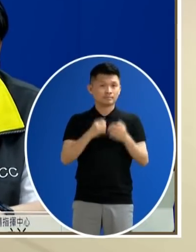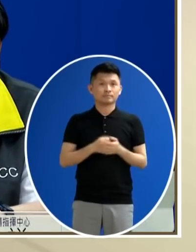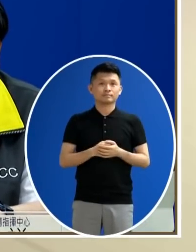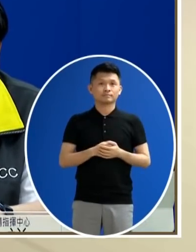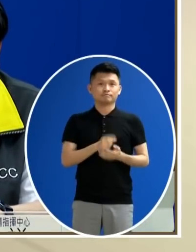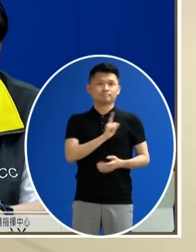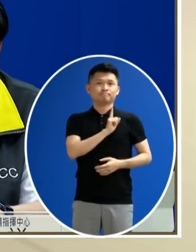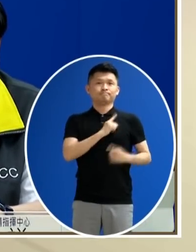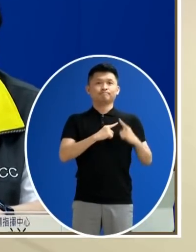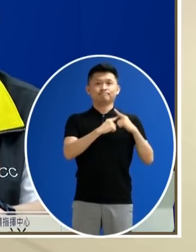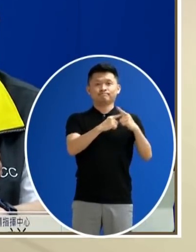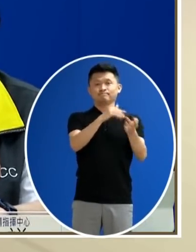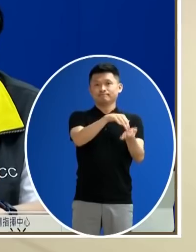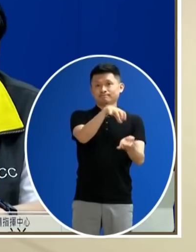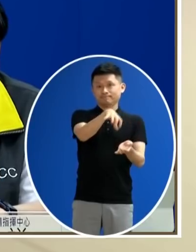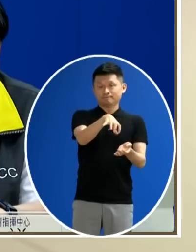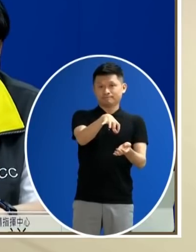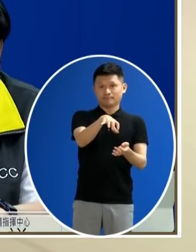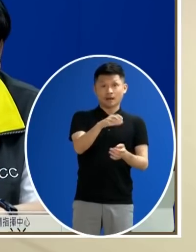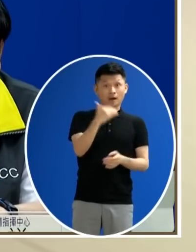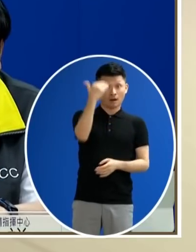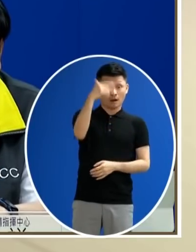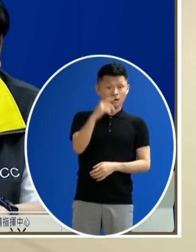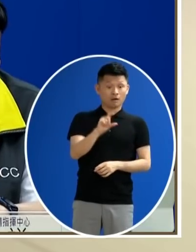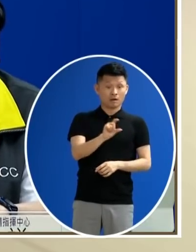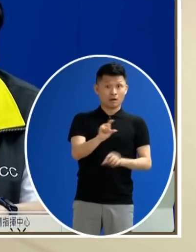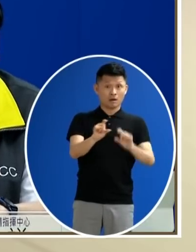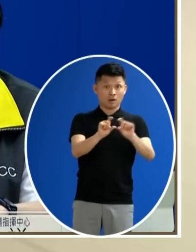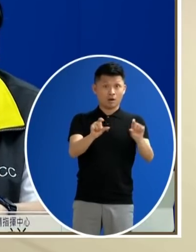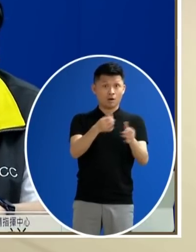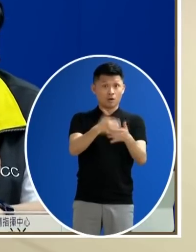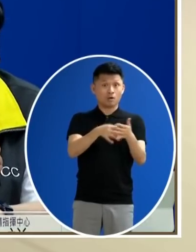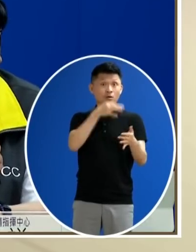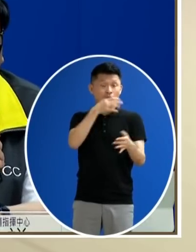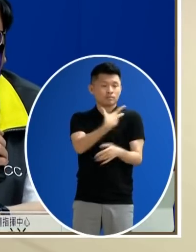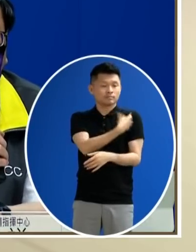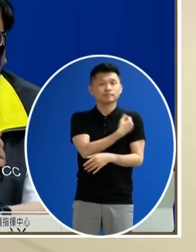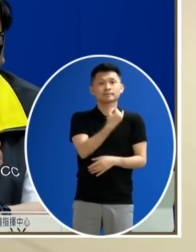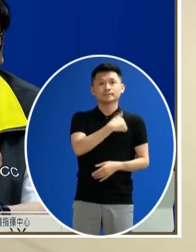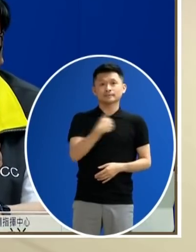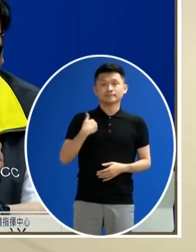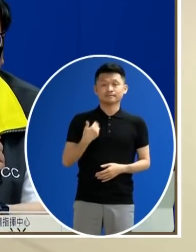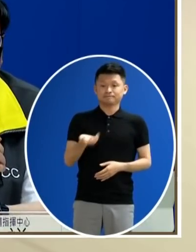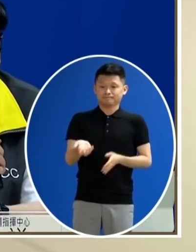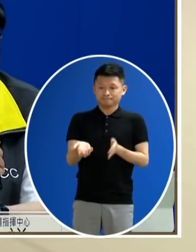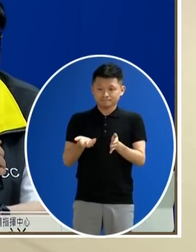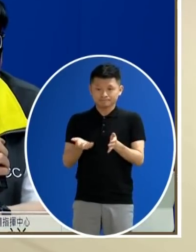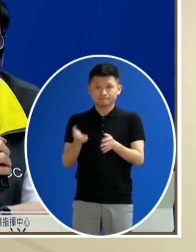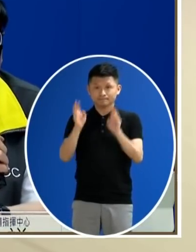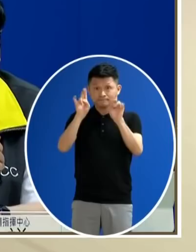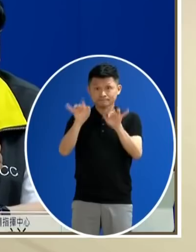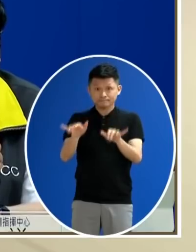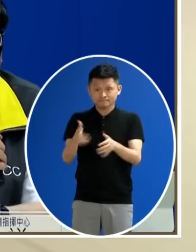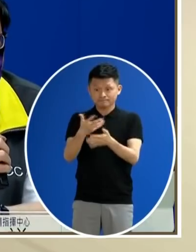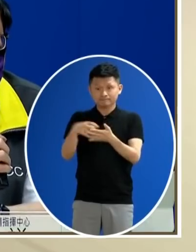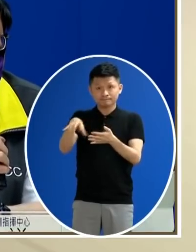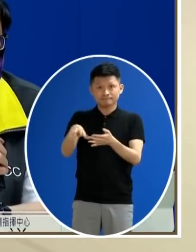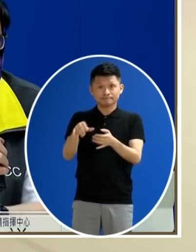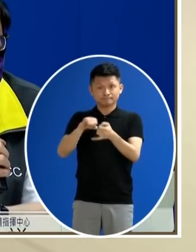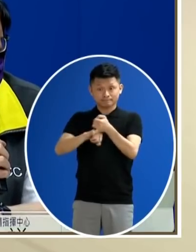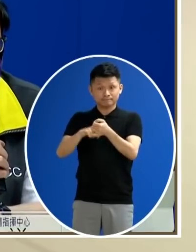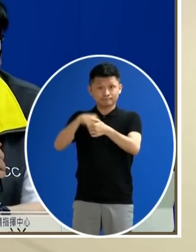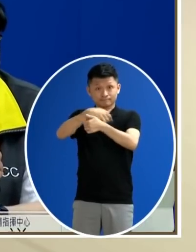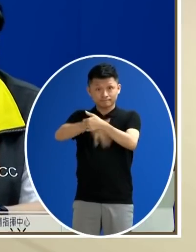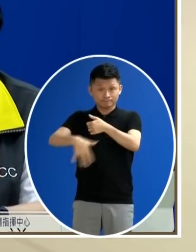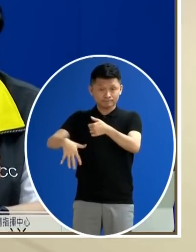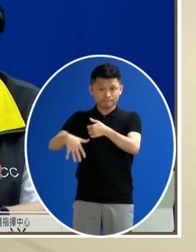去医疗院所，有这个高端疫苗都可以施打。那因为我们先前的预约系统事实上已经开到所